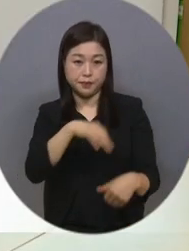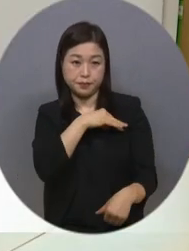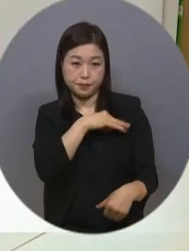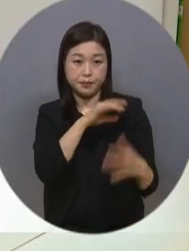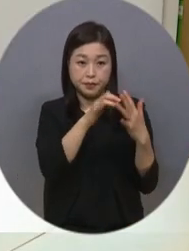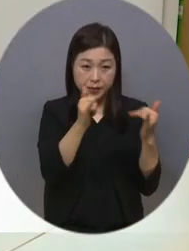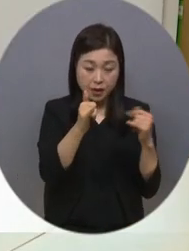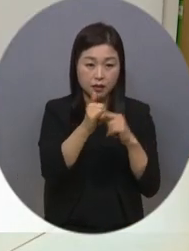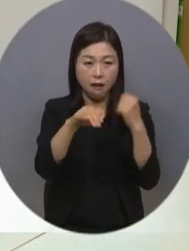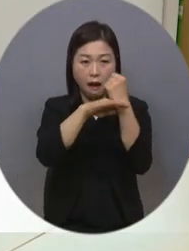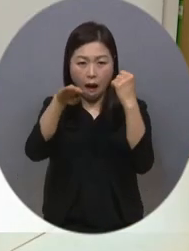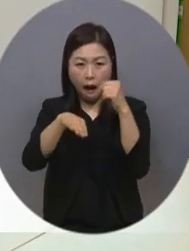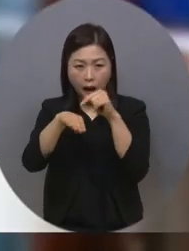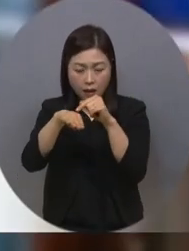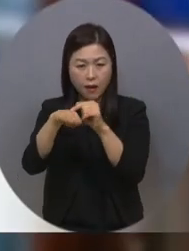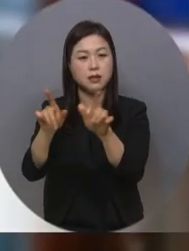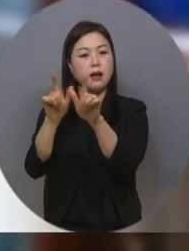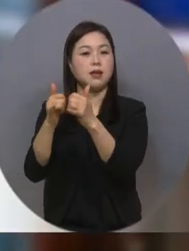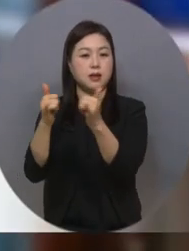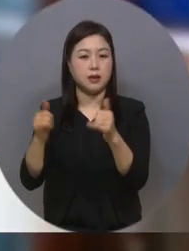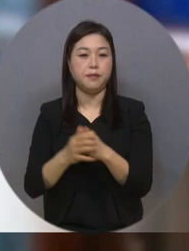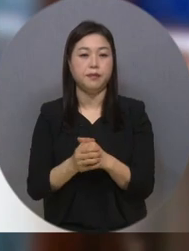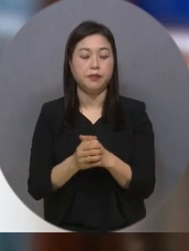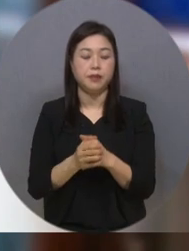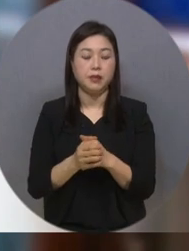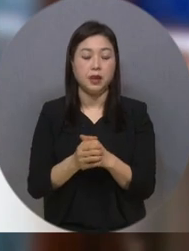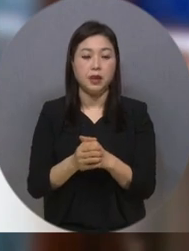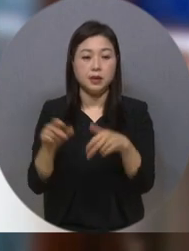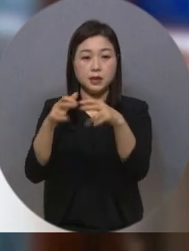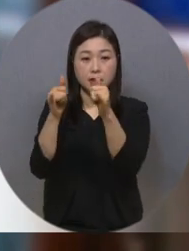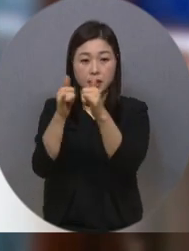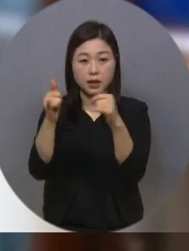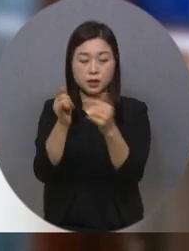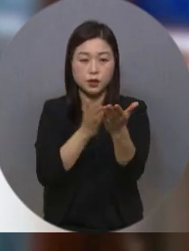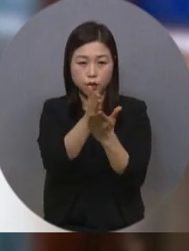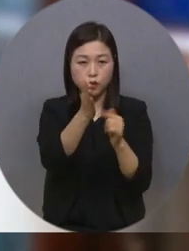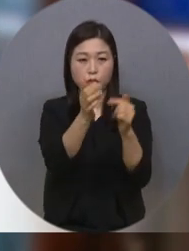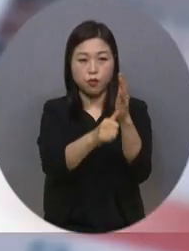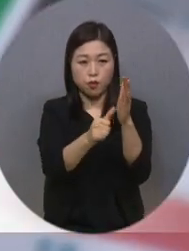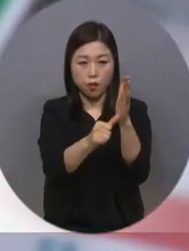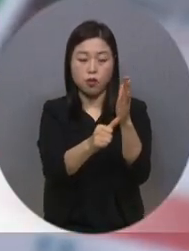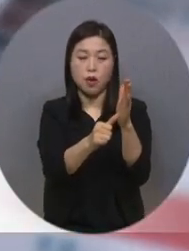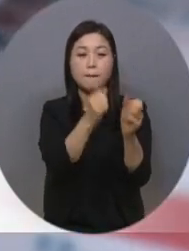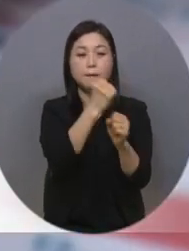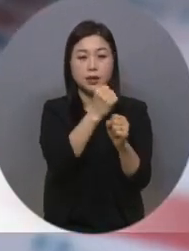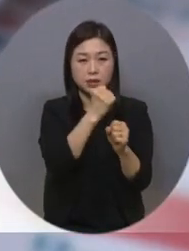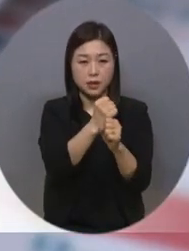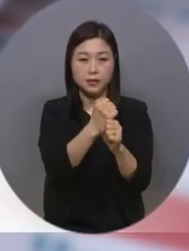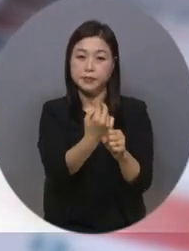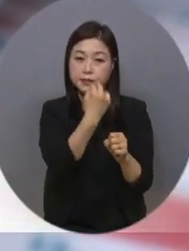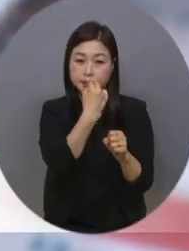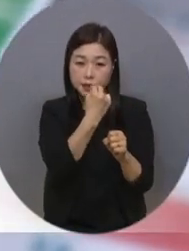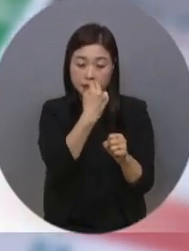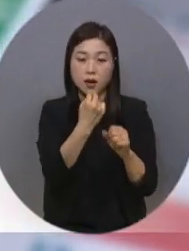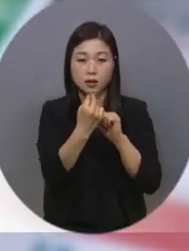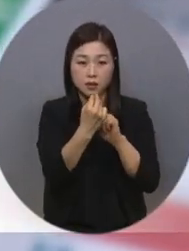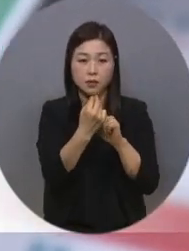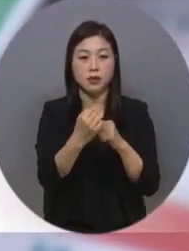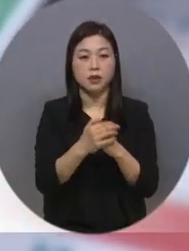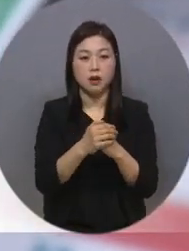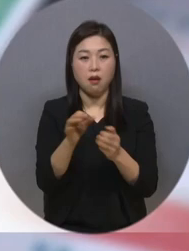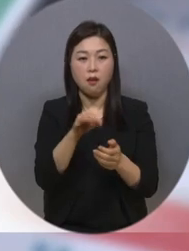국민기초생활보장수급자와 차상위계층입니다. 대상자들에게는 장애인 전용 상품으로 만들어진 우체국 무배당